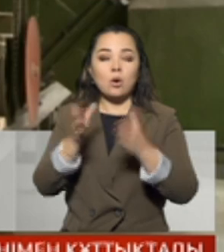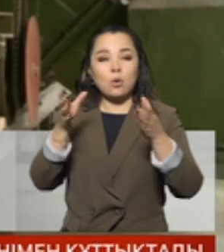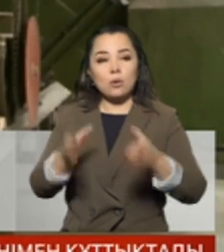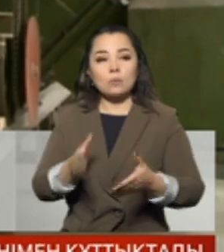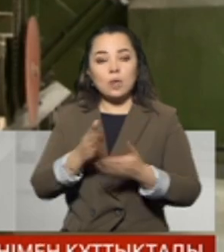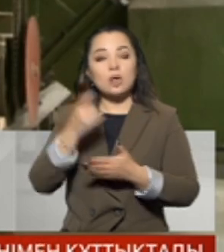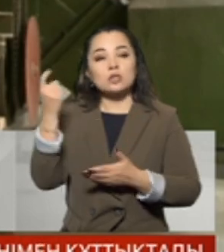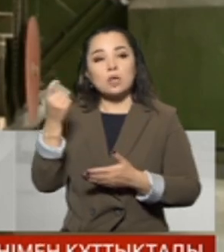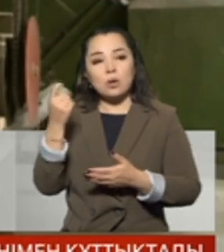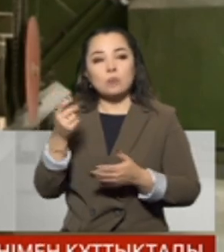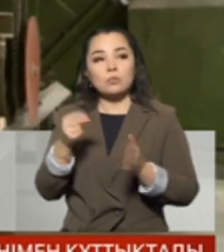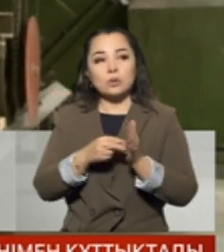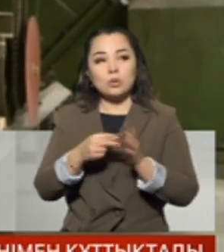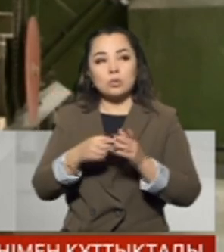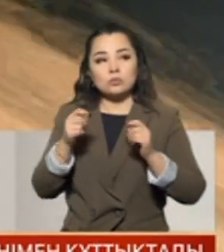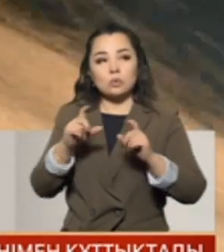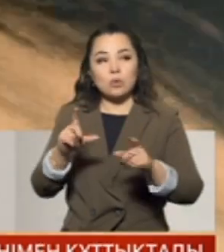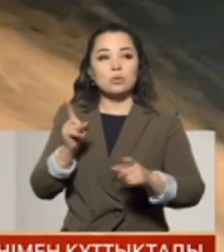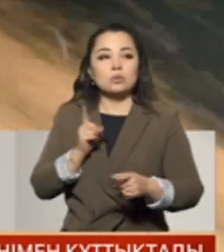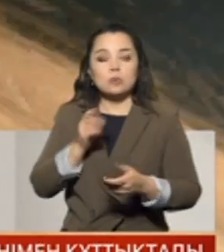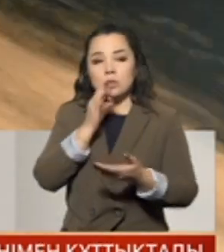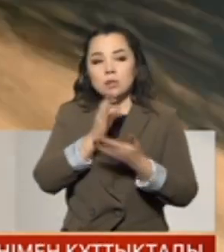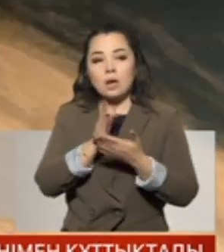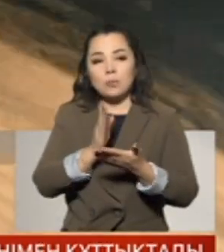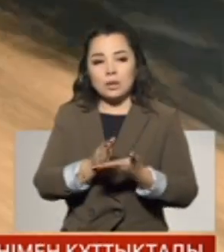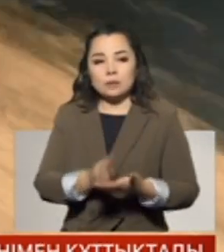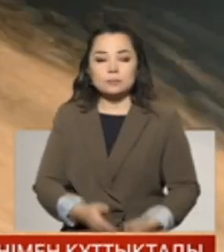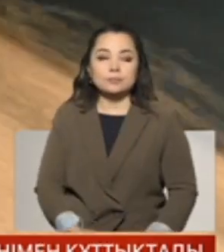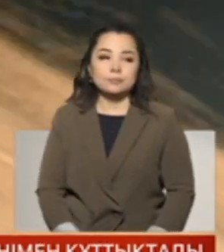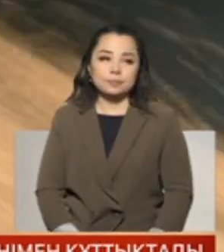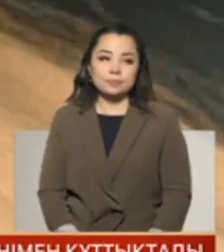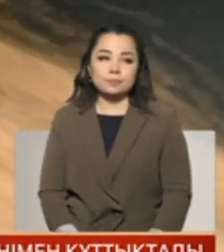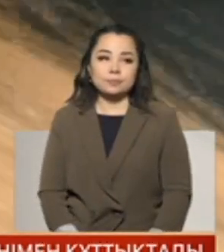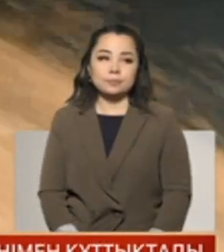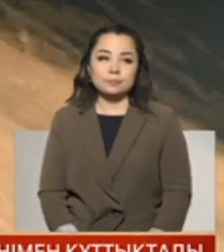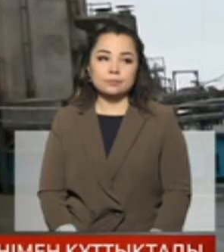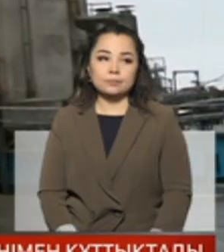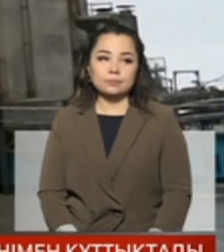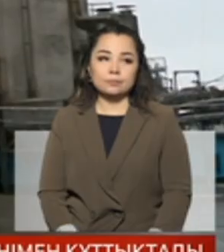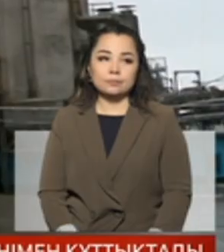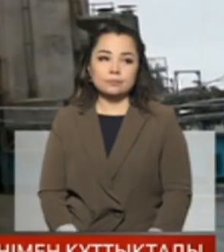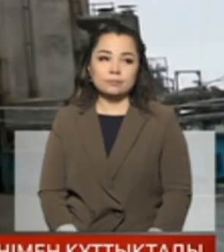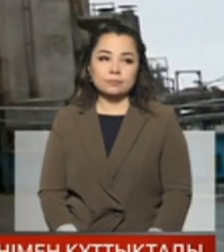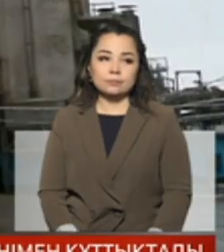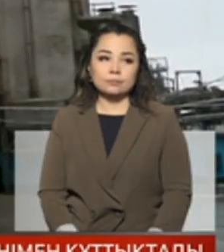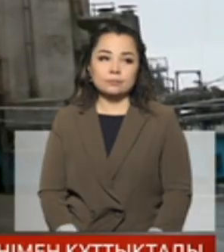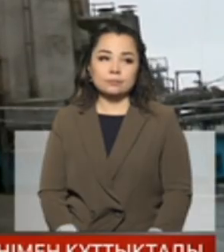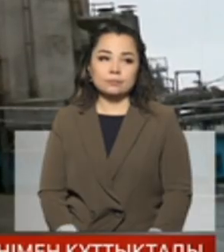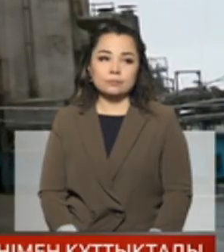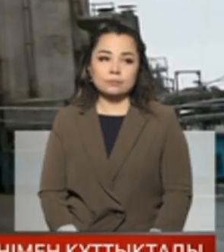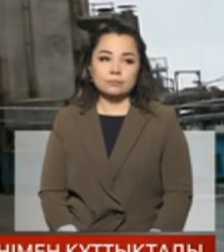бар шаруашылықтар бағаның көтерілуін күтіп отыр. Елмира Каленова, Ерлан Қалиев, Қазақстан ұлттық арнасы, солтүстік Қазақстан.